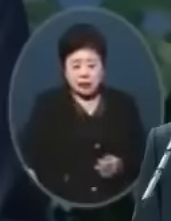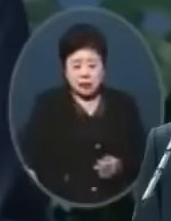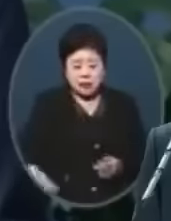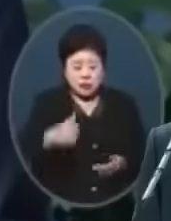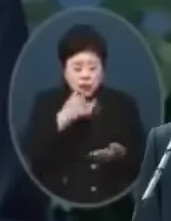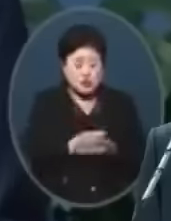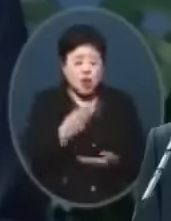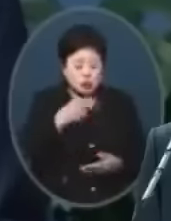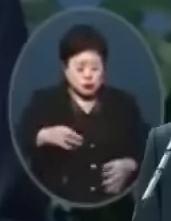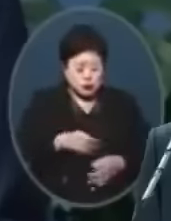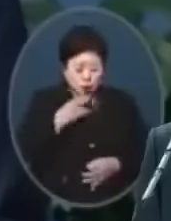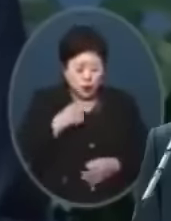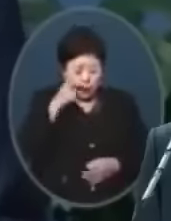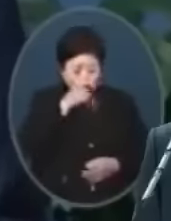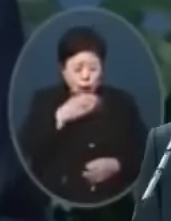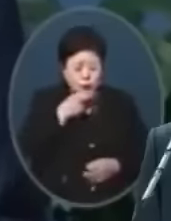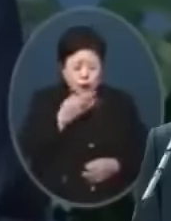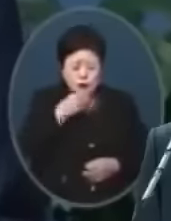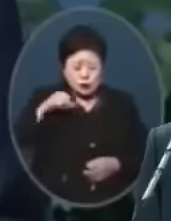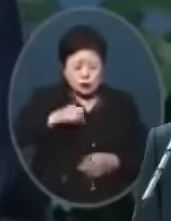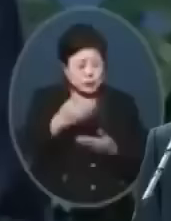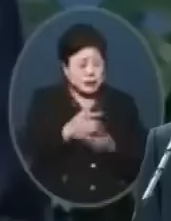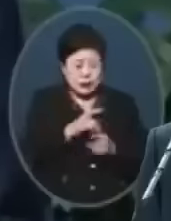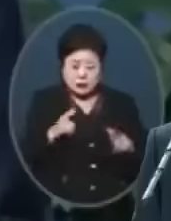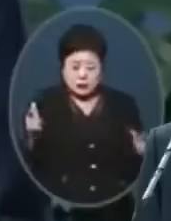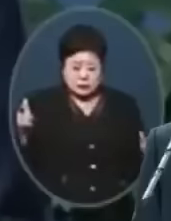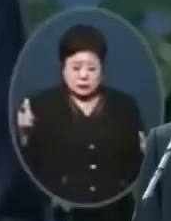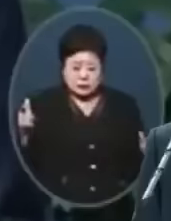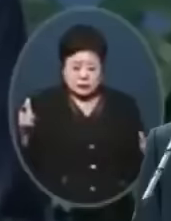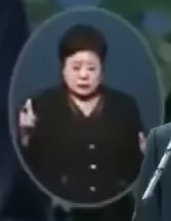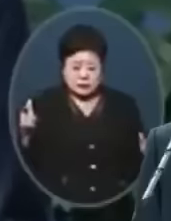죄가 없고 불의도 없고 추악도 없고 저주도 받지 않고